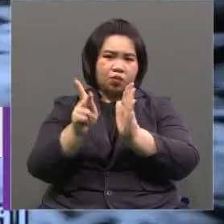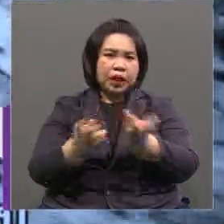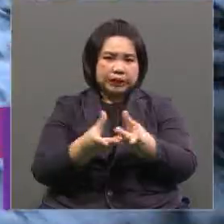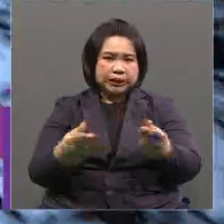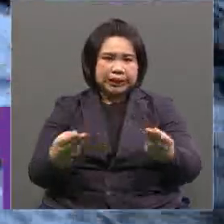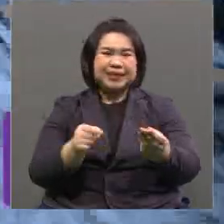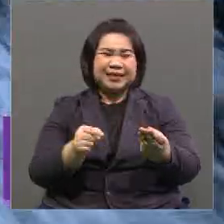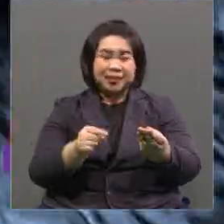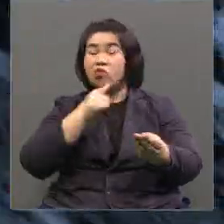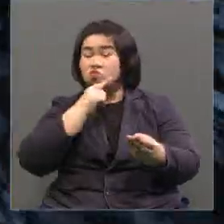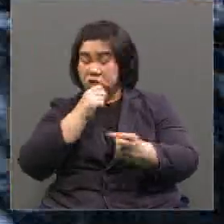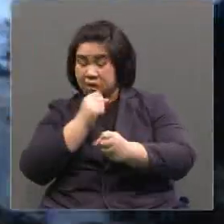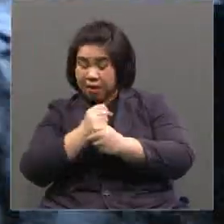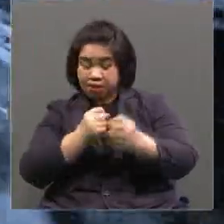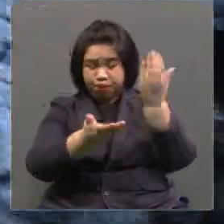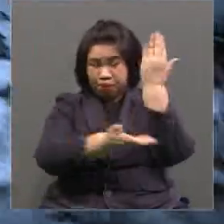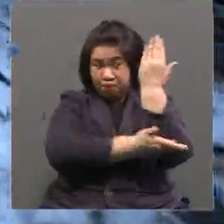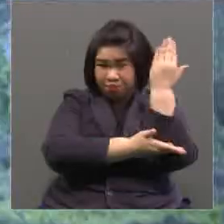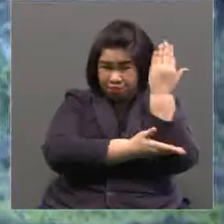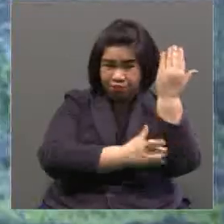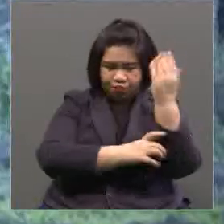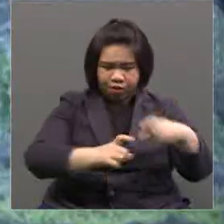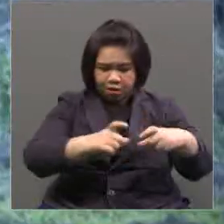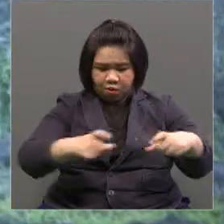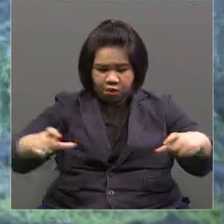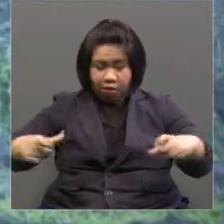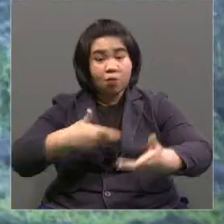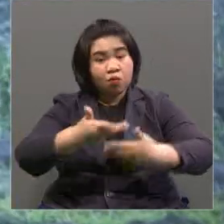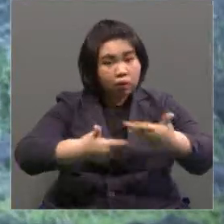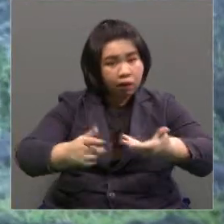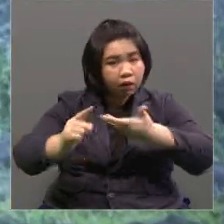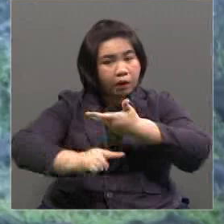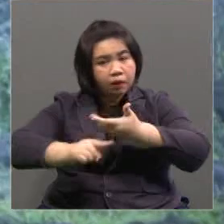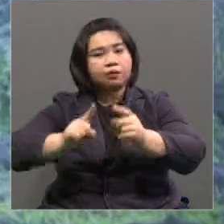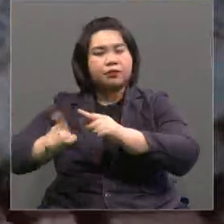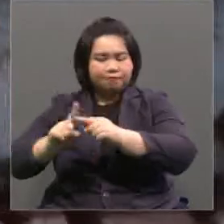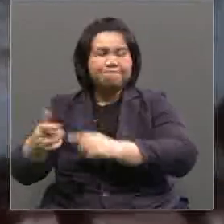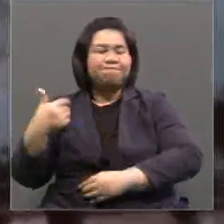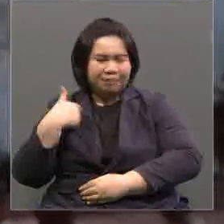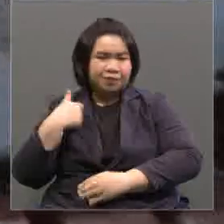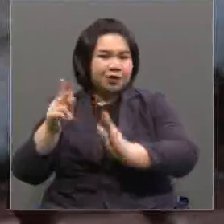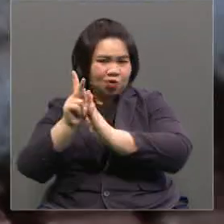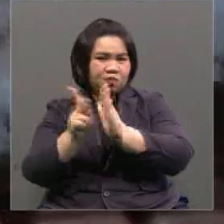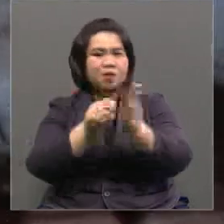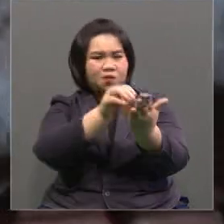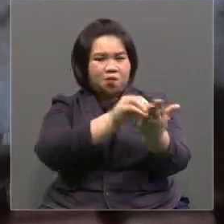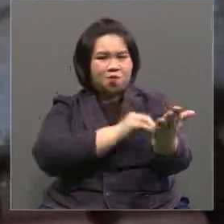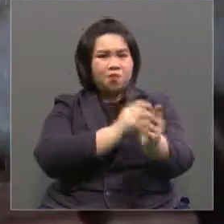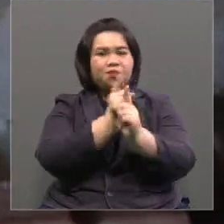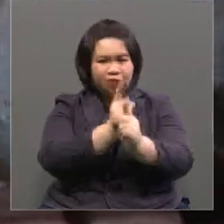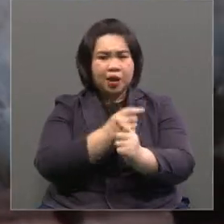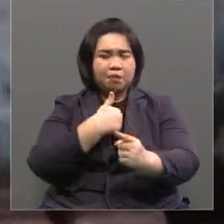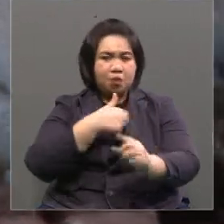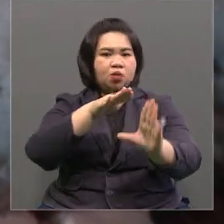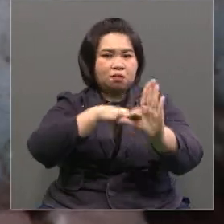สำหรับซื้อขายเป็รายต้นหอว่าต่อท่อนแล้วก็แบบน้ำหนักตอปริมาทจากข้มูลต้นไม้ที่ลงถเบีญไว้